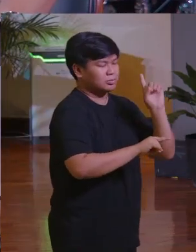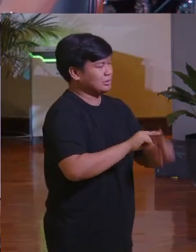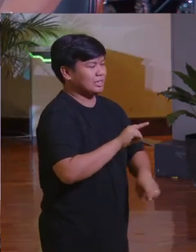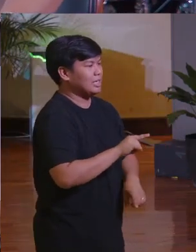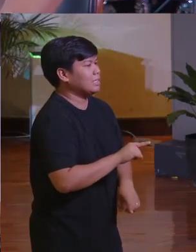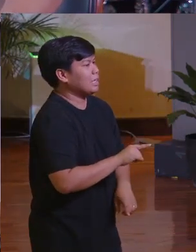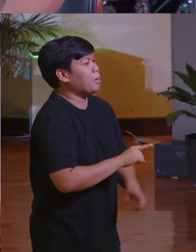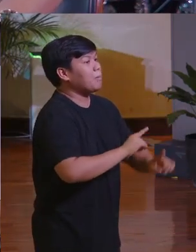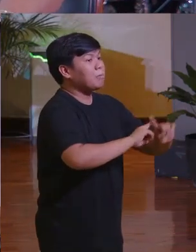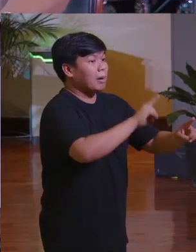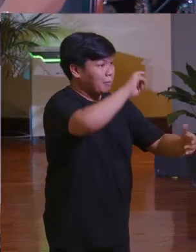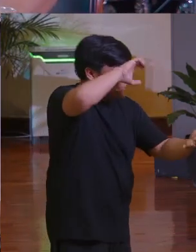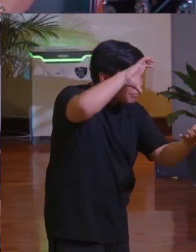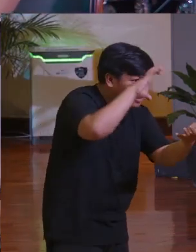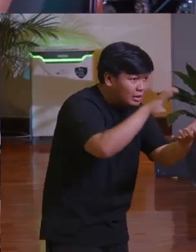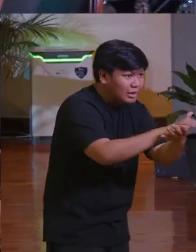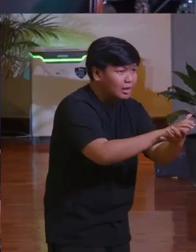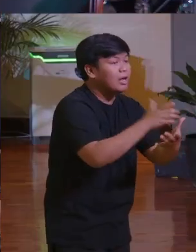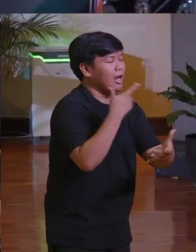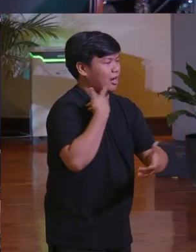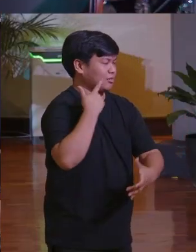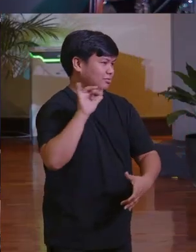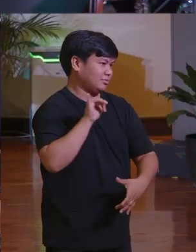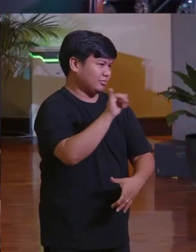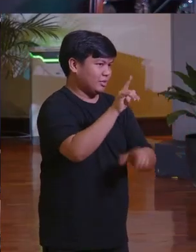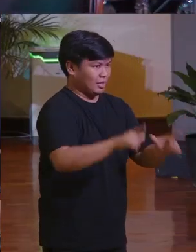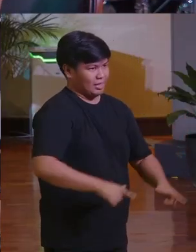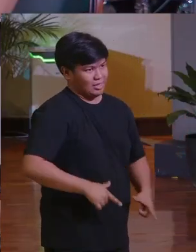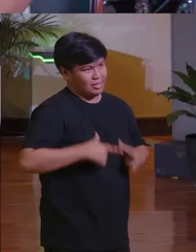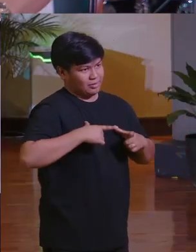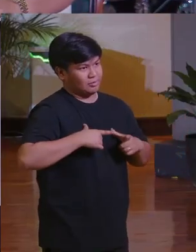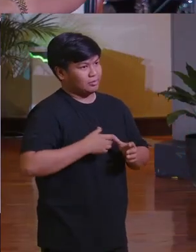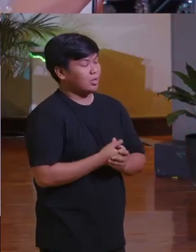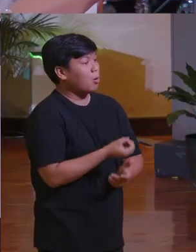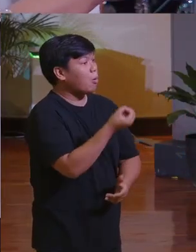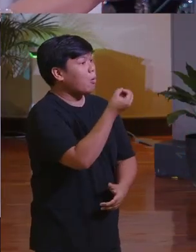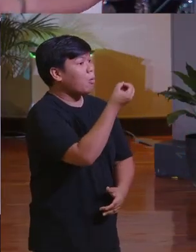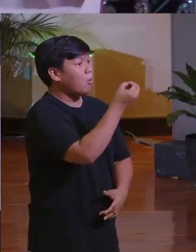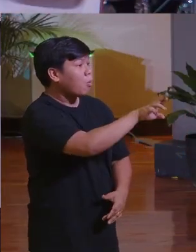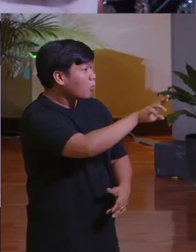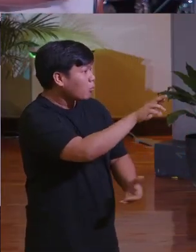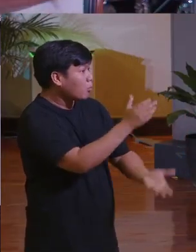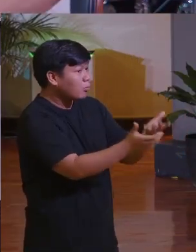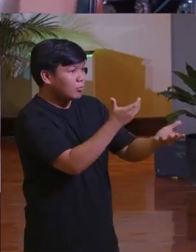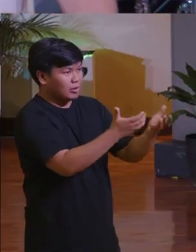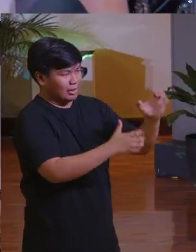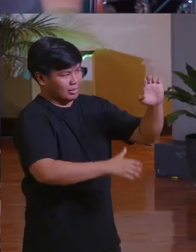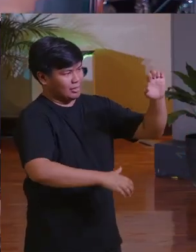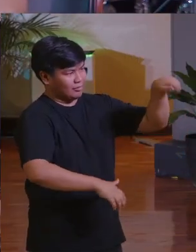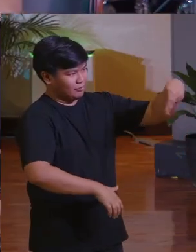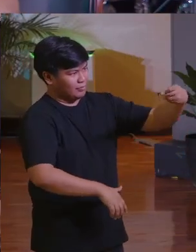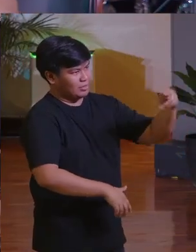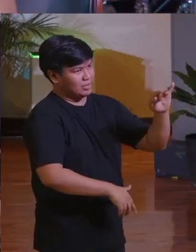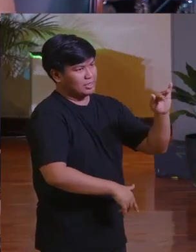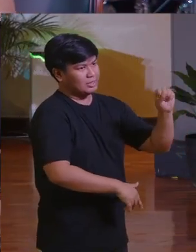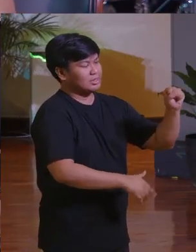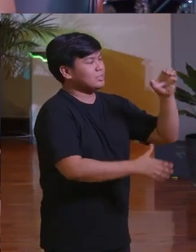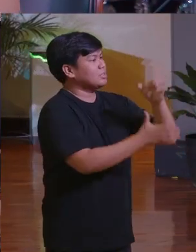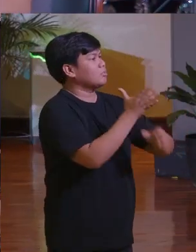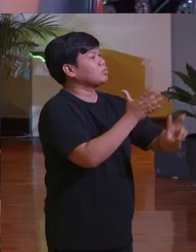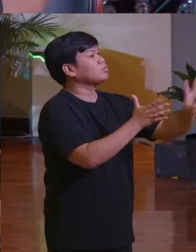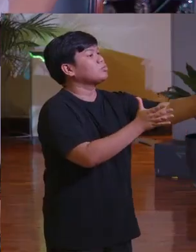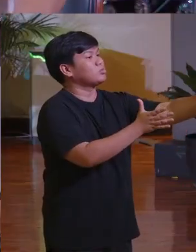have everlasting life. John chapter 3. O kaya Ephesians 2, 1 to 10, ang aking favorite. No?